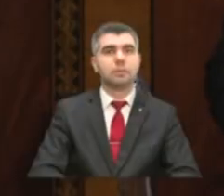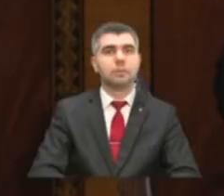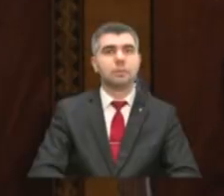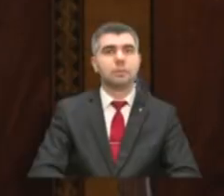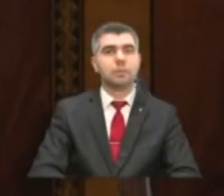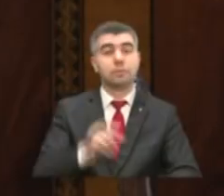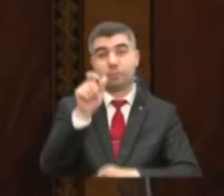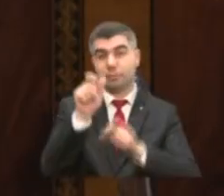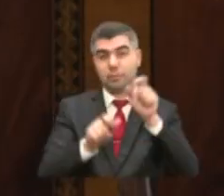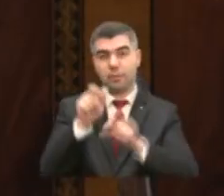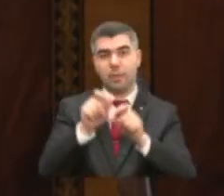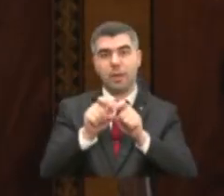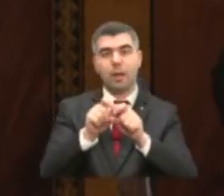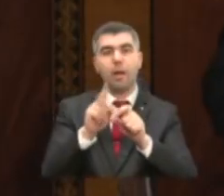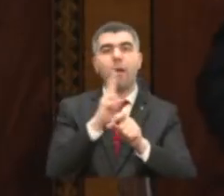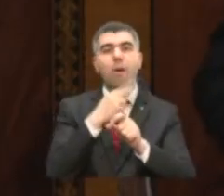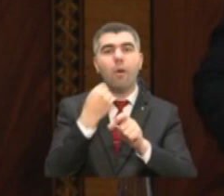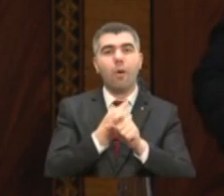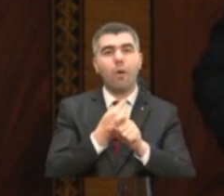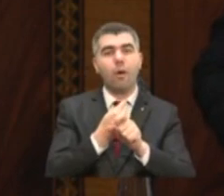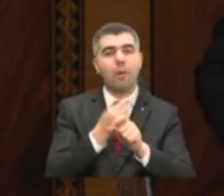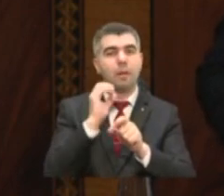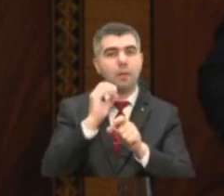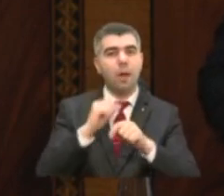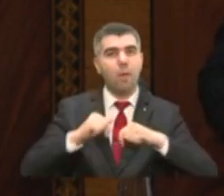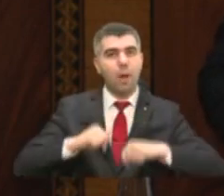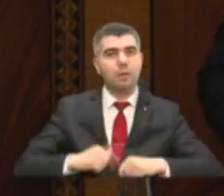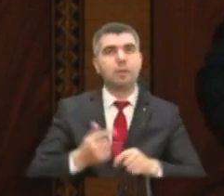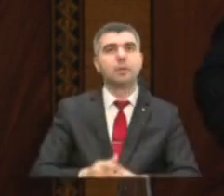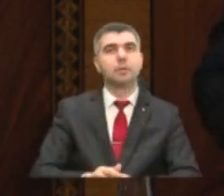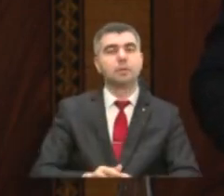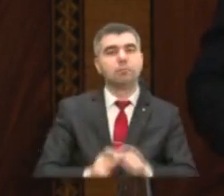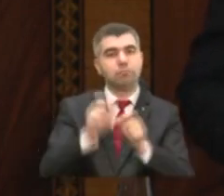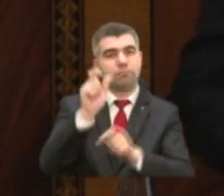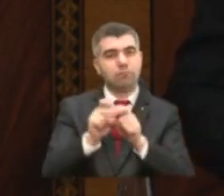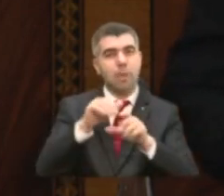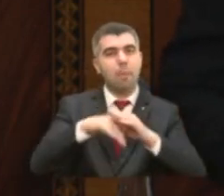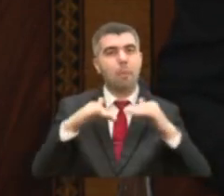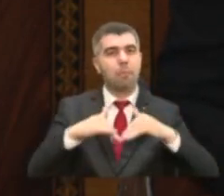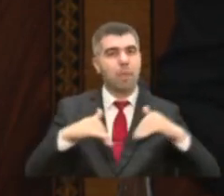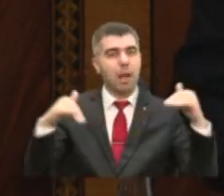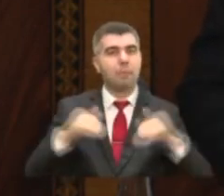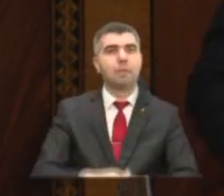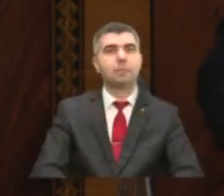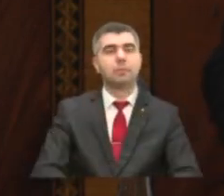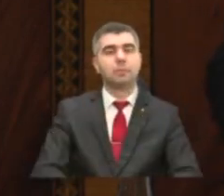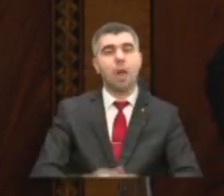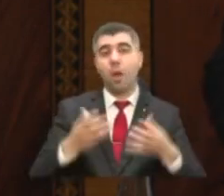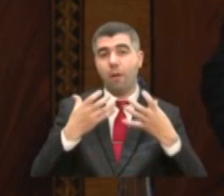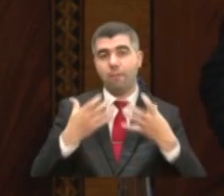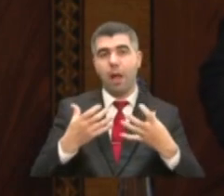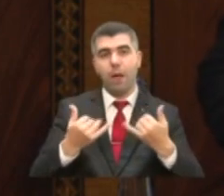والسادة أعضاء الحكومة، وسيدات والسادة أعضاء مجلس النواب المحترمين. يشرفني أن